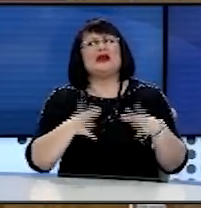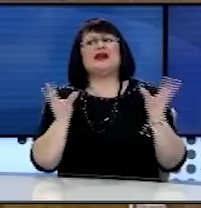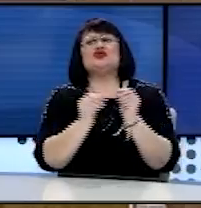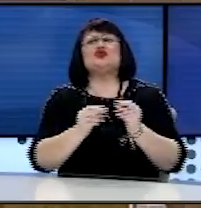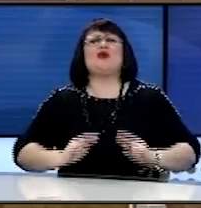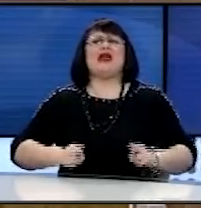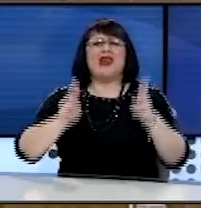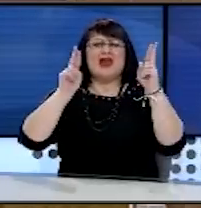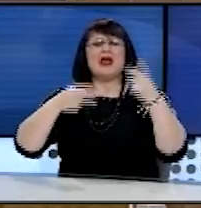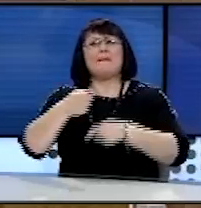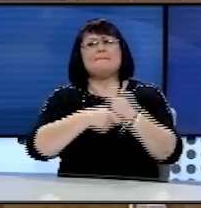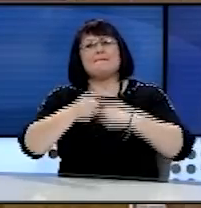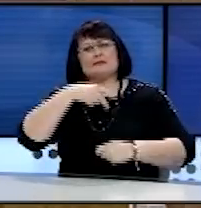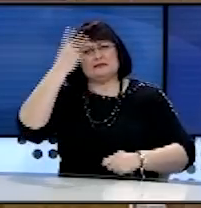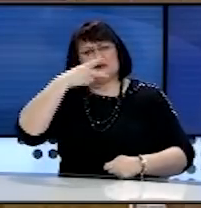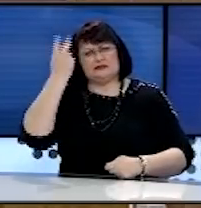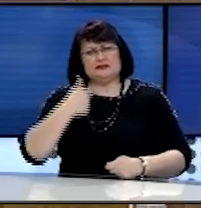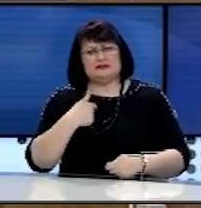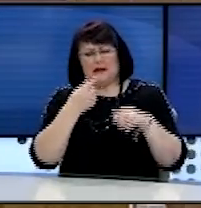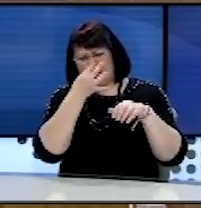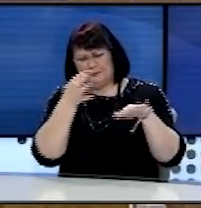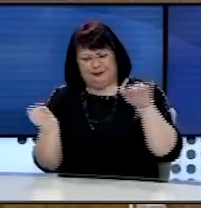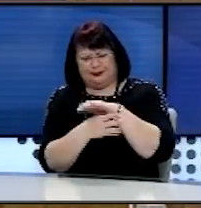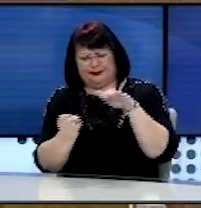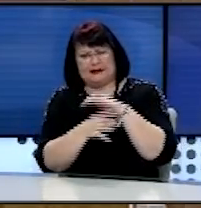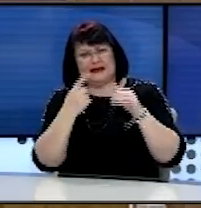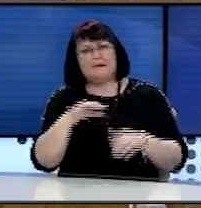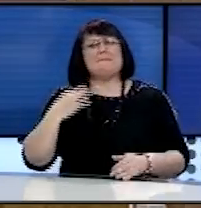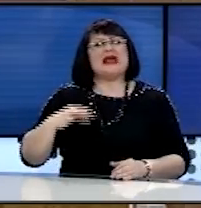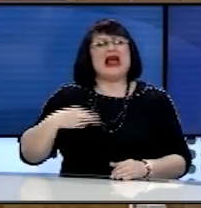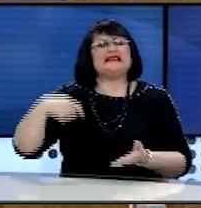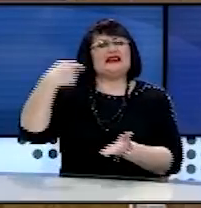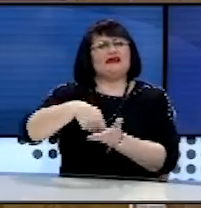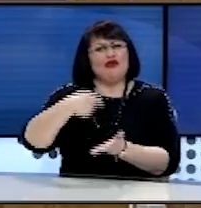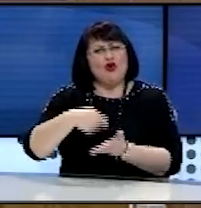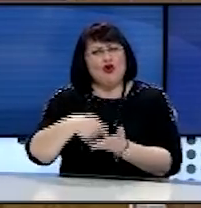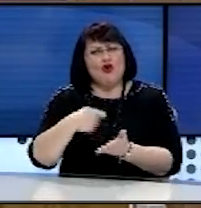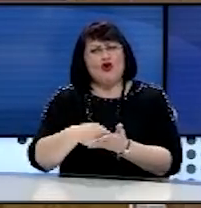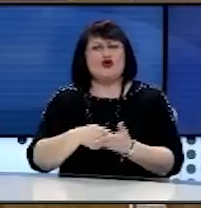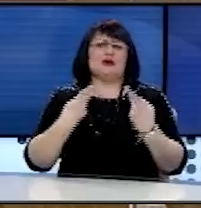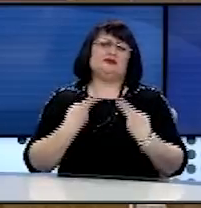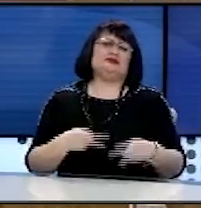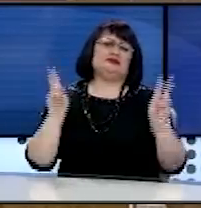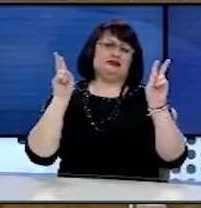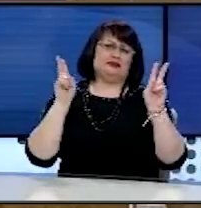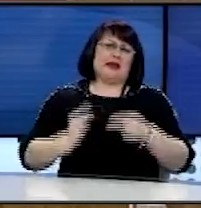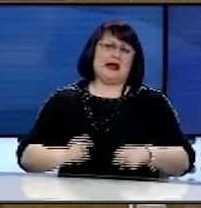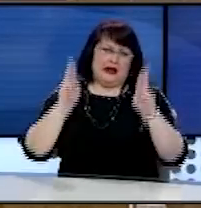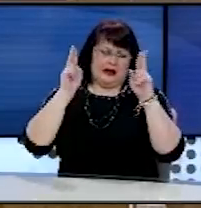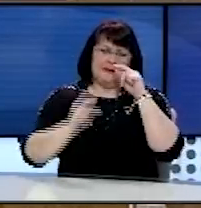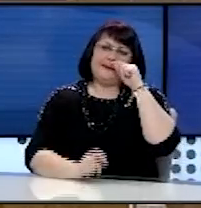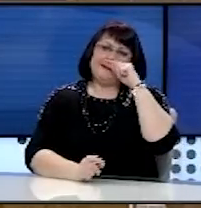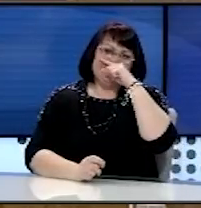ενέργειας, του εμπορίου δικαιωμάτων εκπομπών ρήπων, των πράσινων φόρων, της απελευθέρωσης του τομέα της